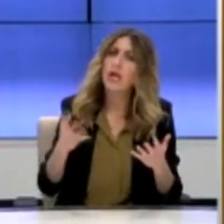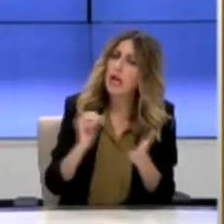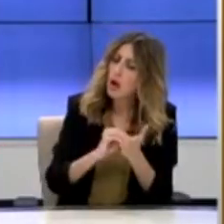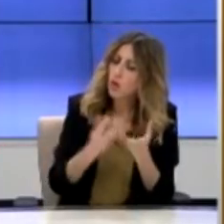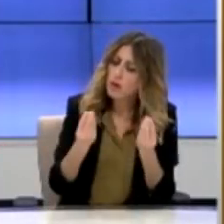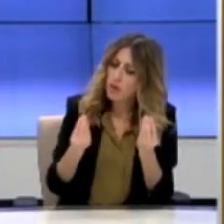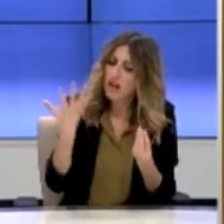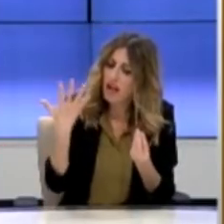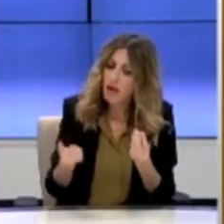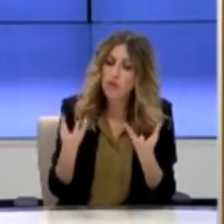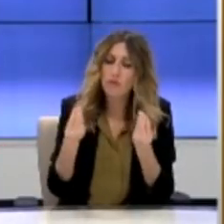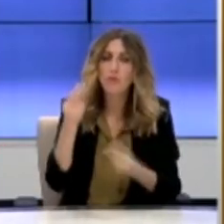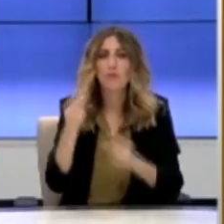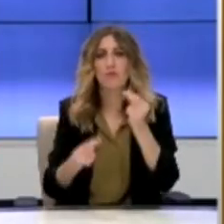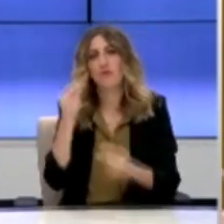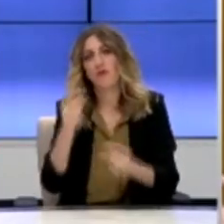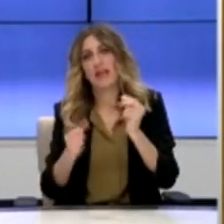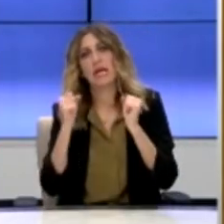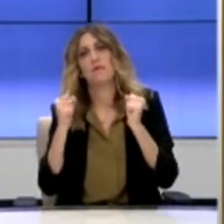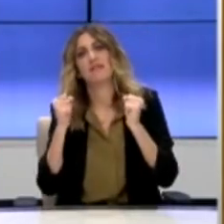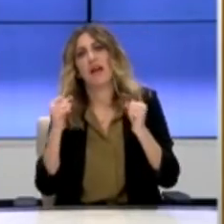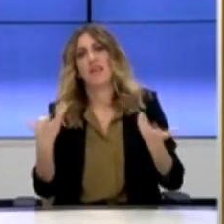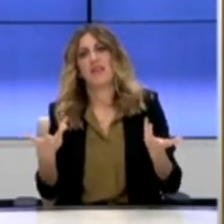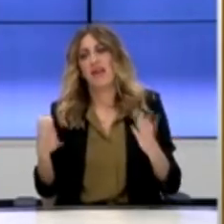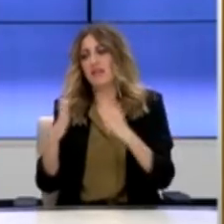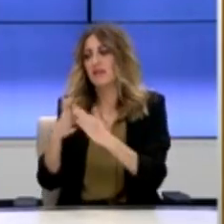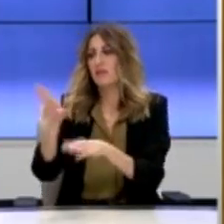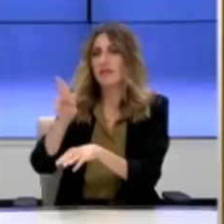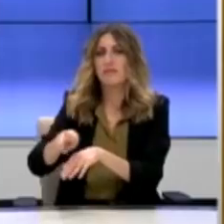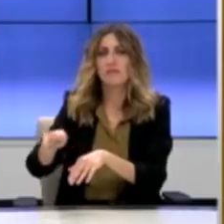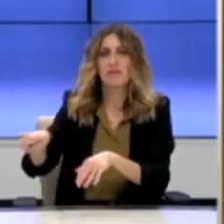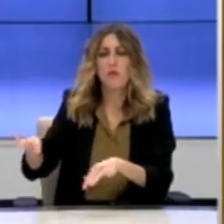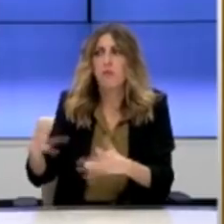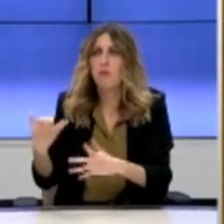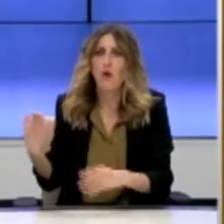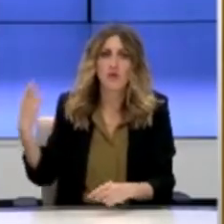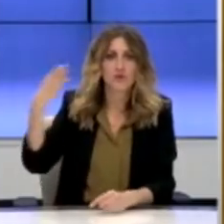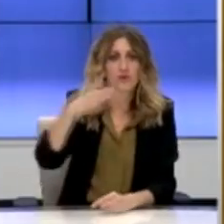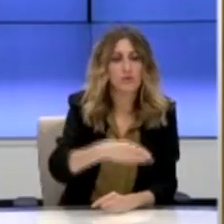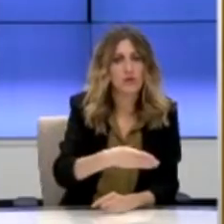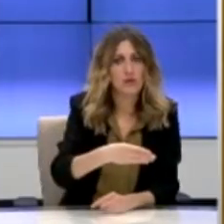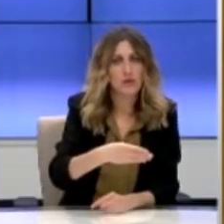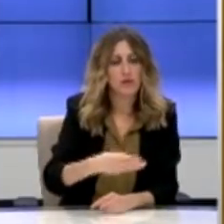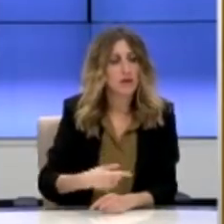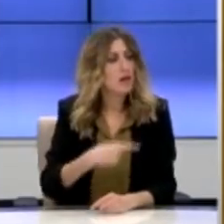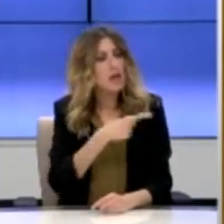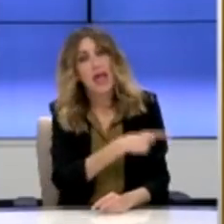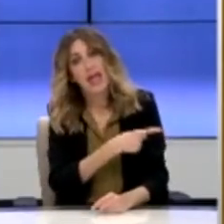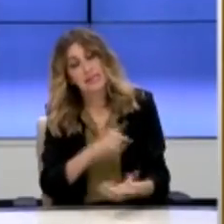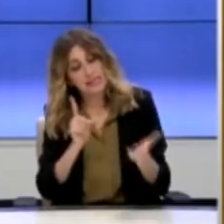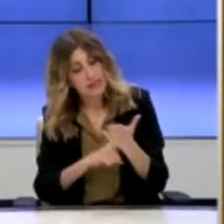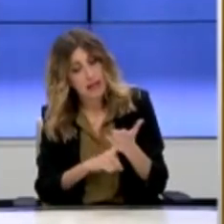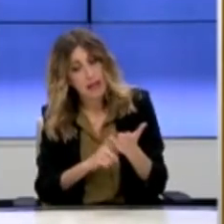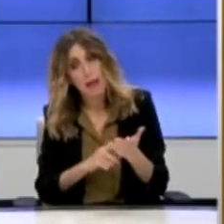προβλήματα υγείας. Πού είναι η στελέχωση των κέντρων υγείας που έπρεπε να κάνετε? Πού είναι